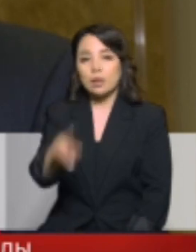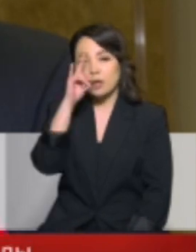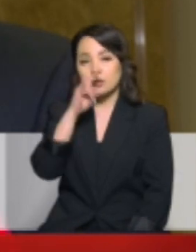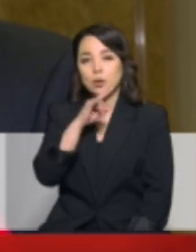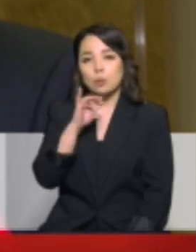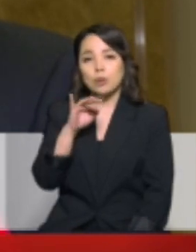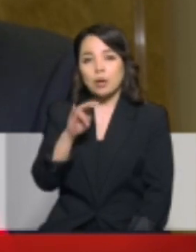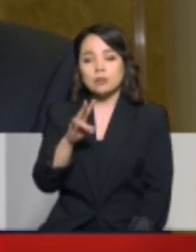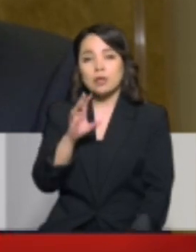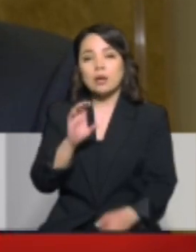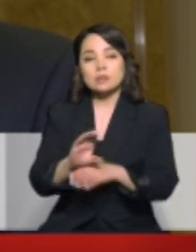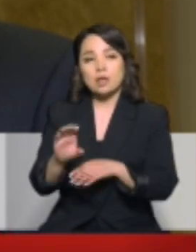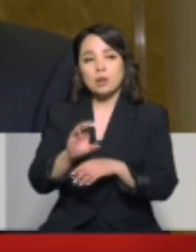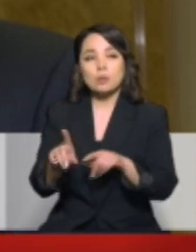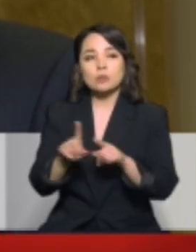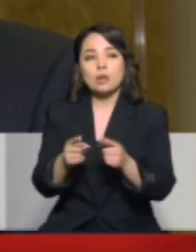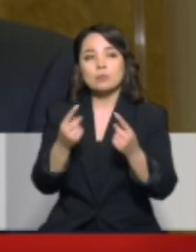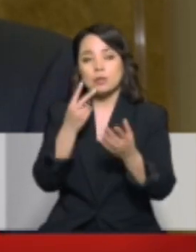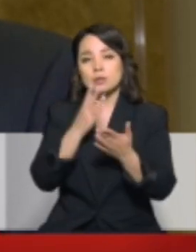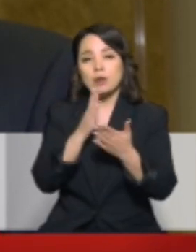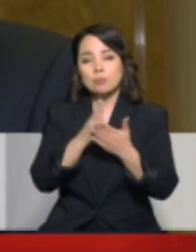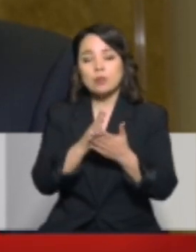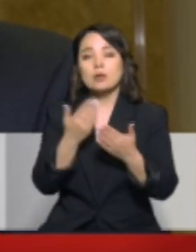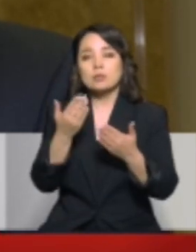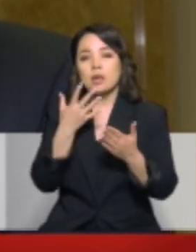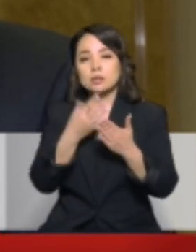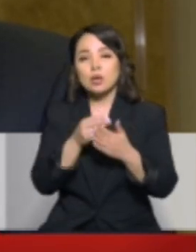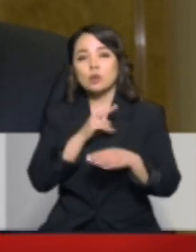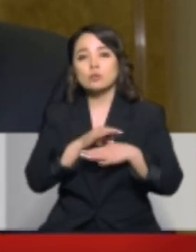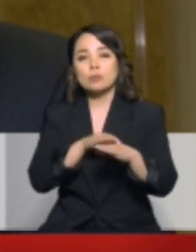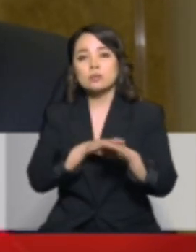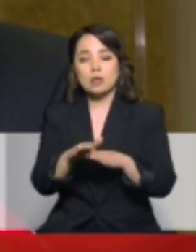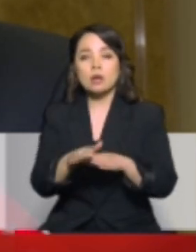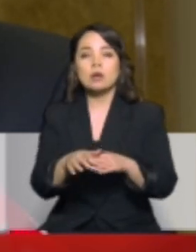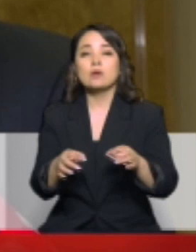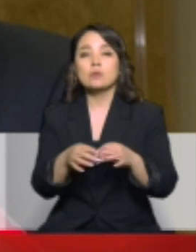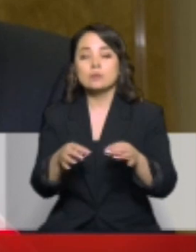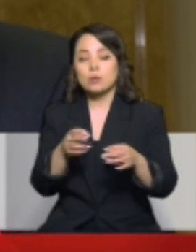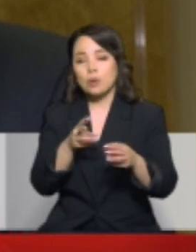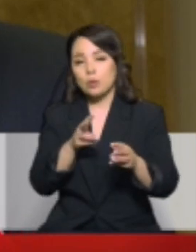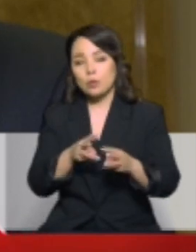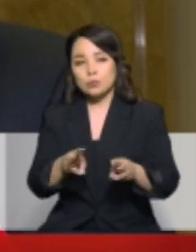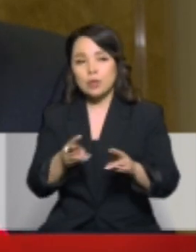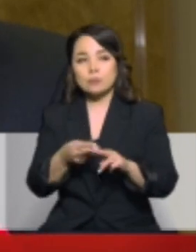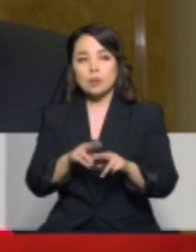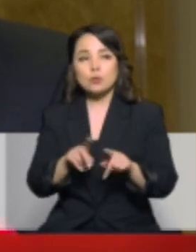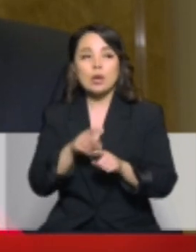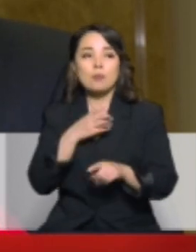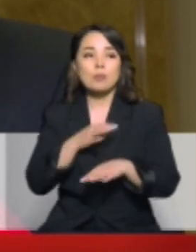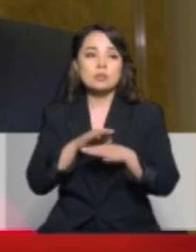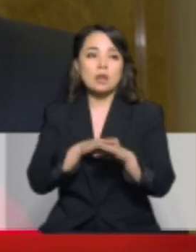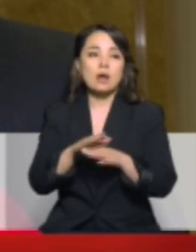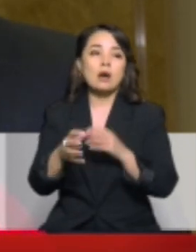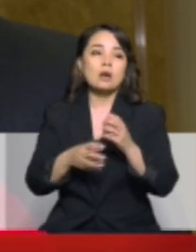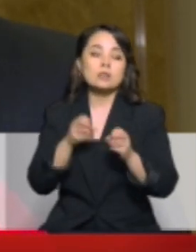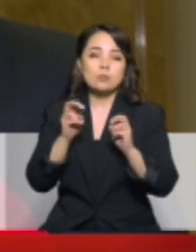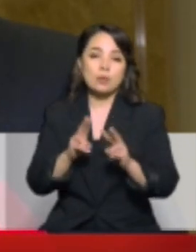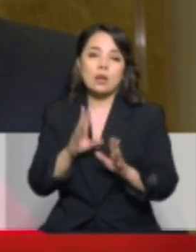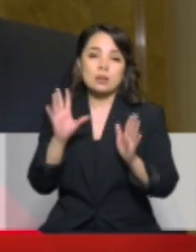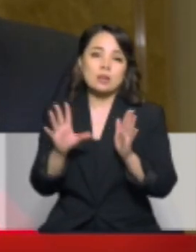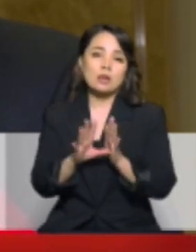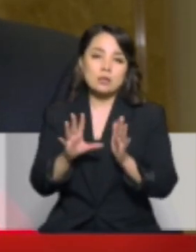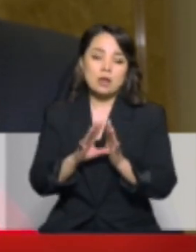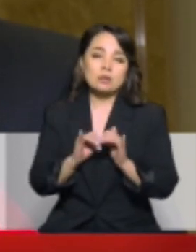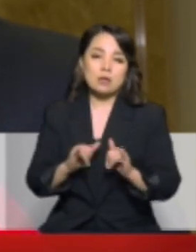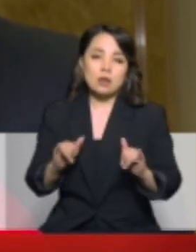Қазақстан уранның ірі экспорттаушыларының бірі. Ядролық реакторлардың жұмысы үшін ядролық отынның тұрақты жеткізілуі өте маңызды. Әлемдік атом энергетикасының